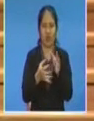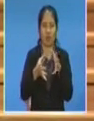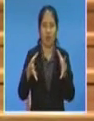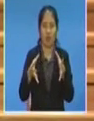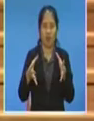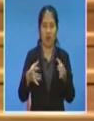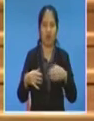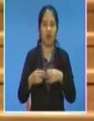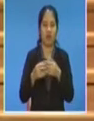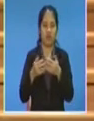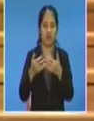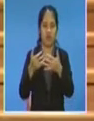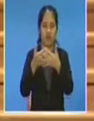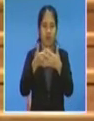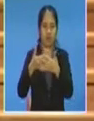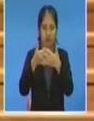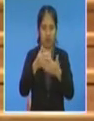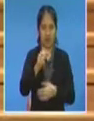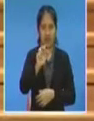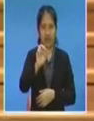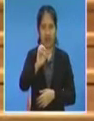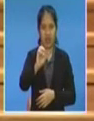รปEU เ